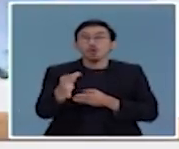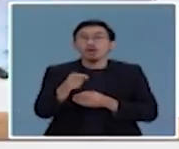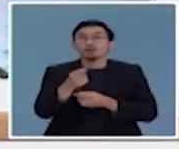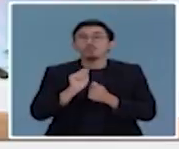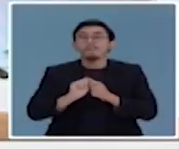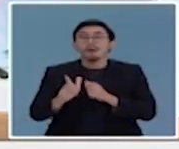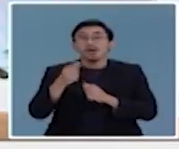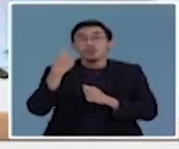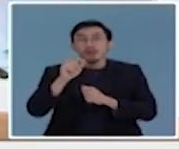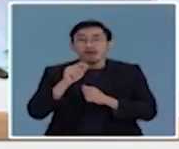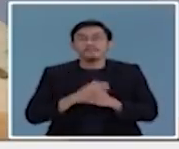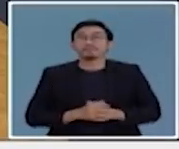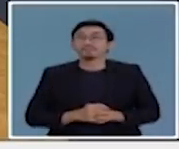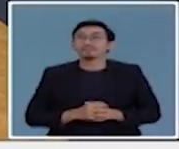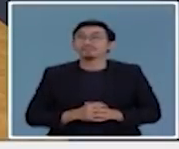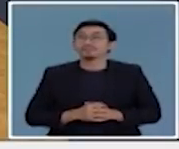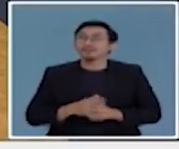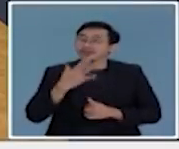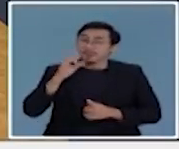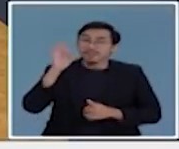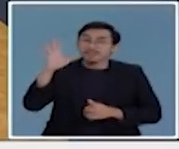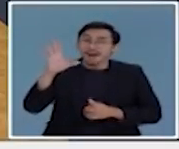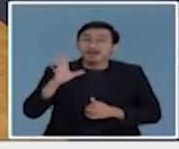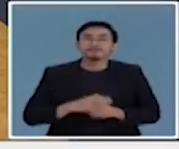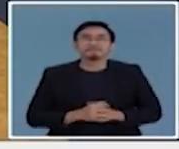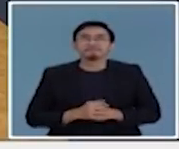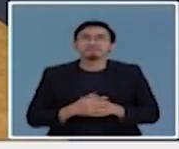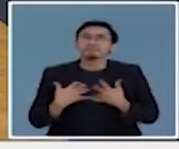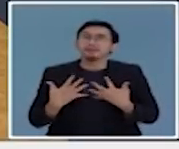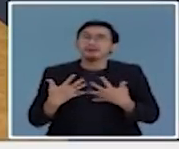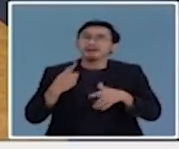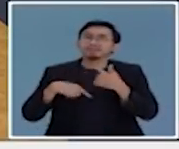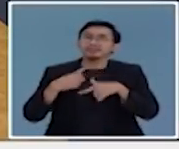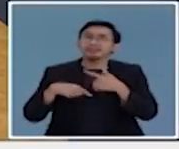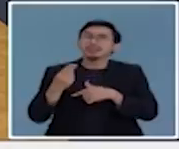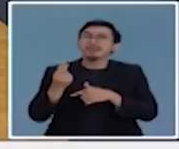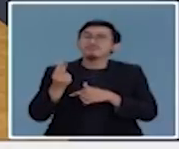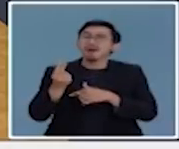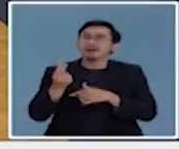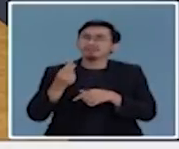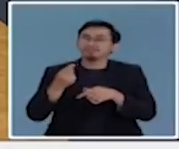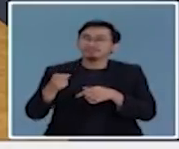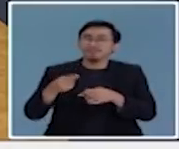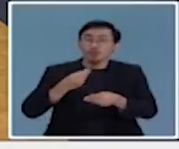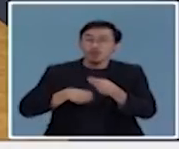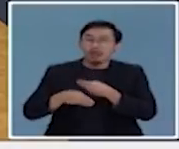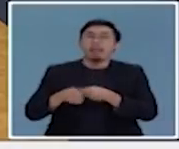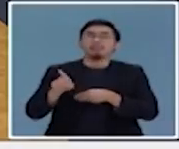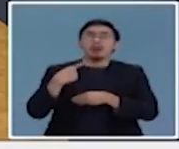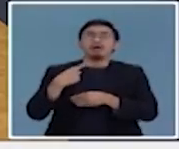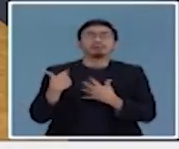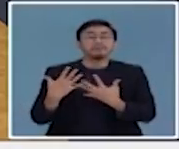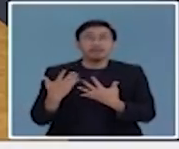biaya kuliah. Selamat siang, Mas Saiful. Selamat siang, Mbak. Baik, Mas Saiful, bagaimana ceritanya